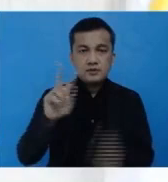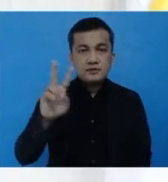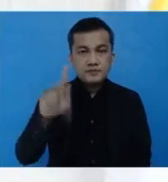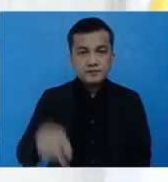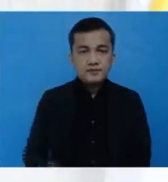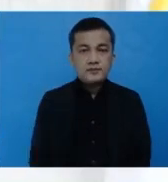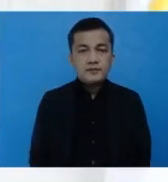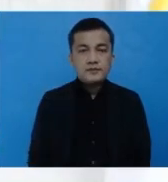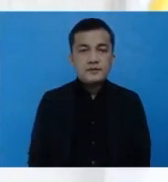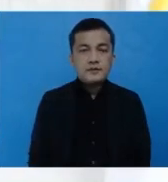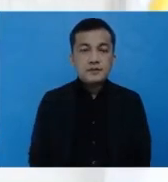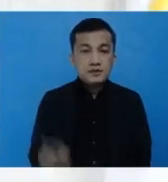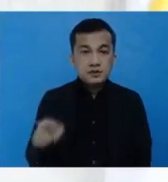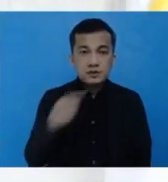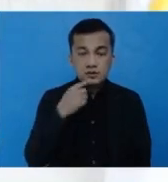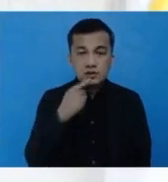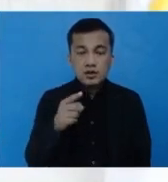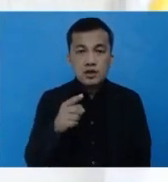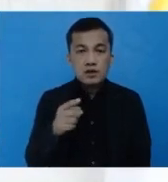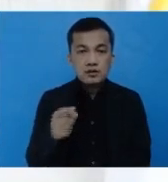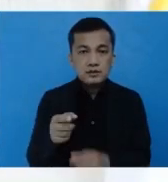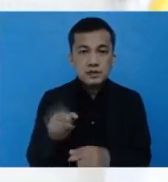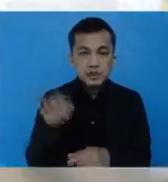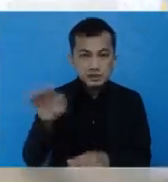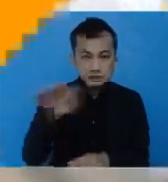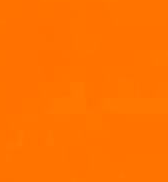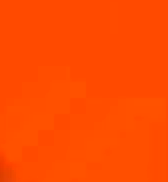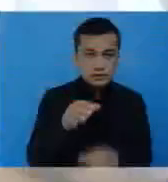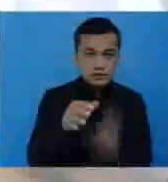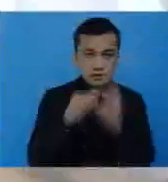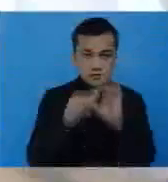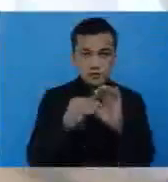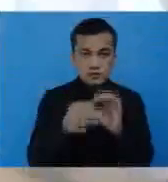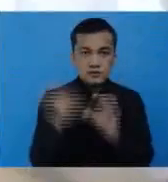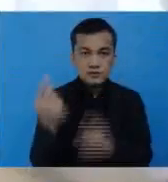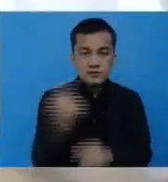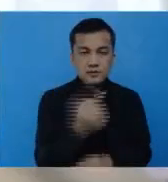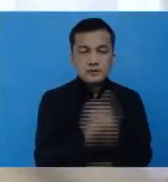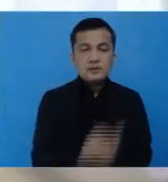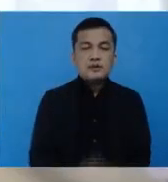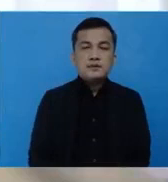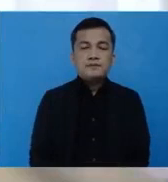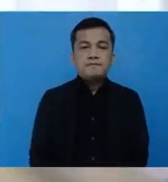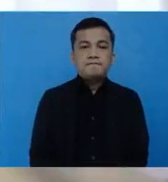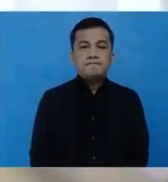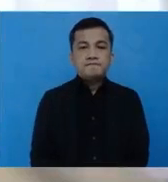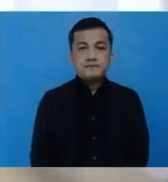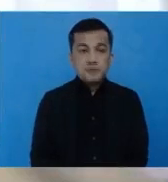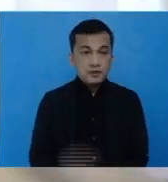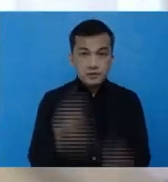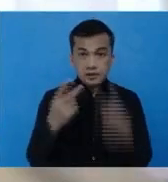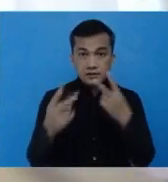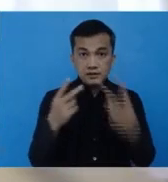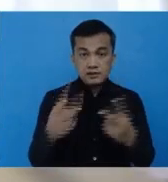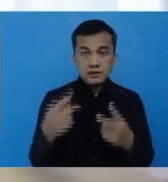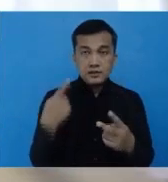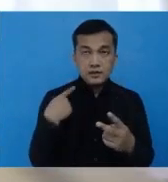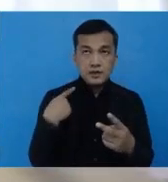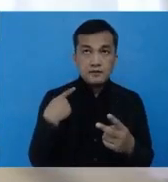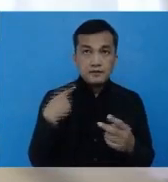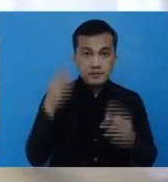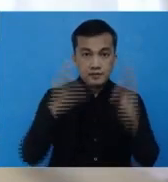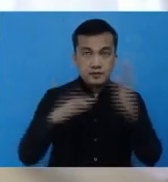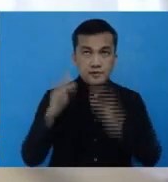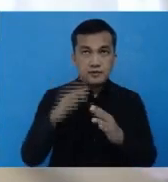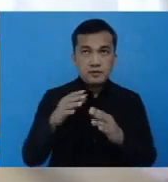siya ng pakikiisa sa bawat Pilipino. Ang napapansin natin, sa tuwing may problema, para bang ang